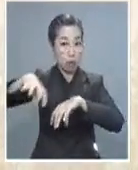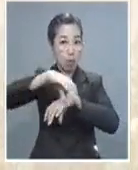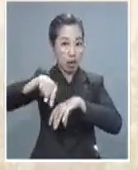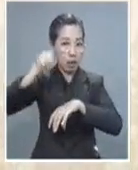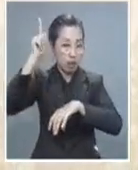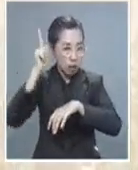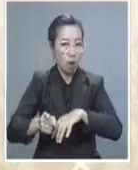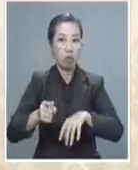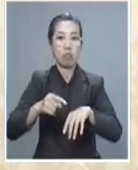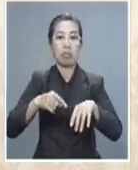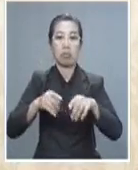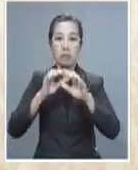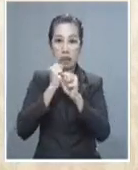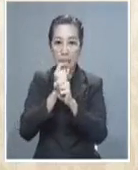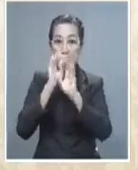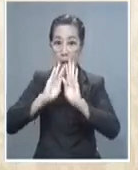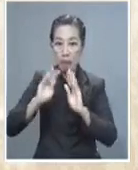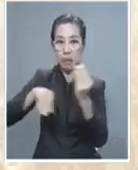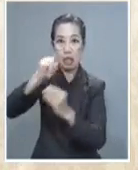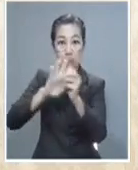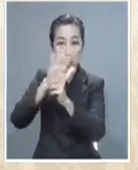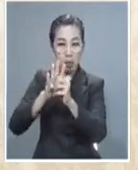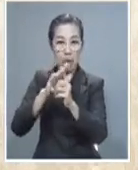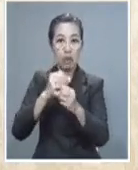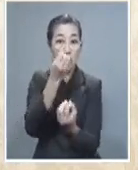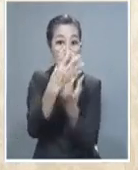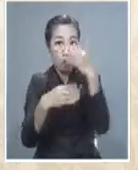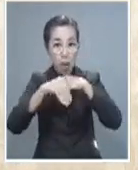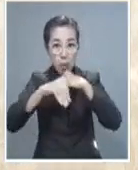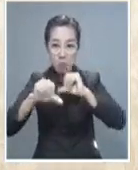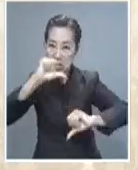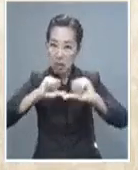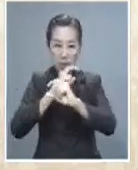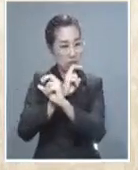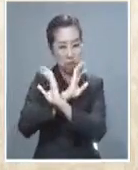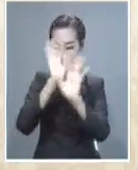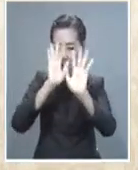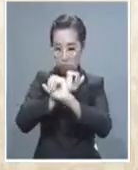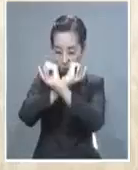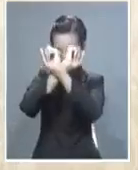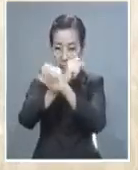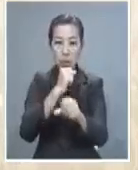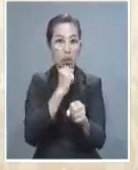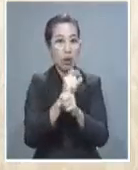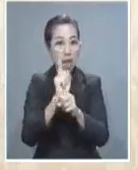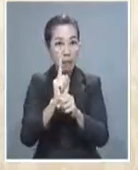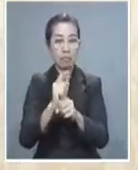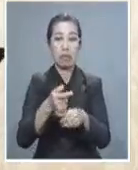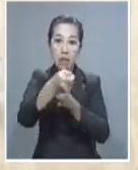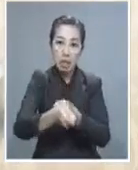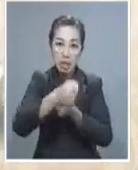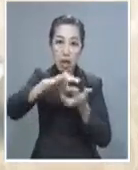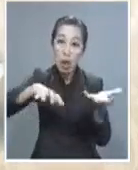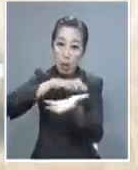จะต้องเป็นหมู่บ้านที่ใช้เศรษฐกิจพอเพียงปลอดสารเคมีคุณรัชนี ดีค่ะ ทำเกษตรผสมผสานนะฮะ